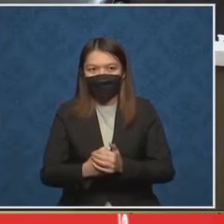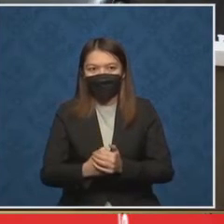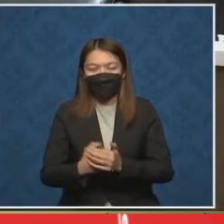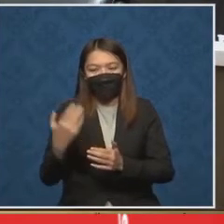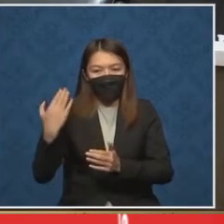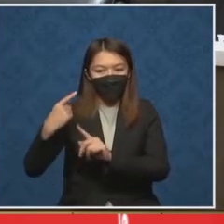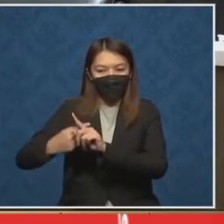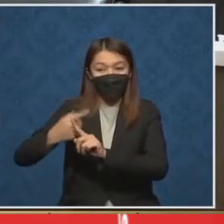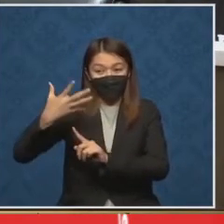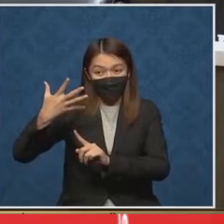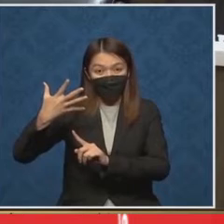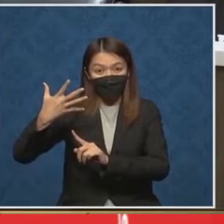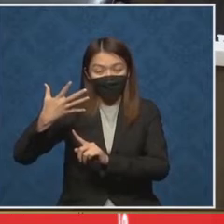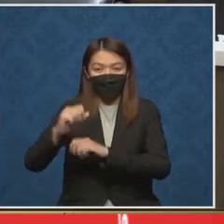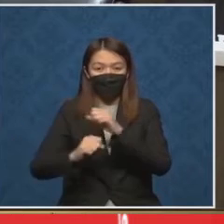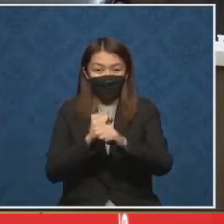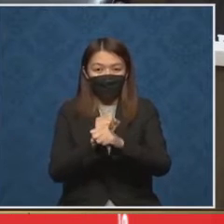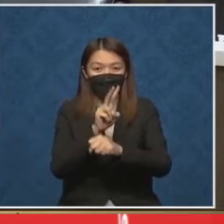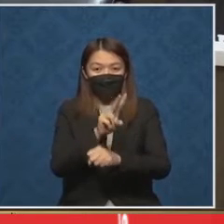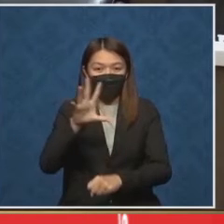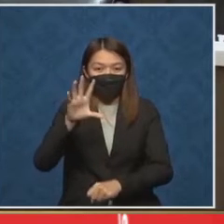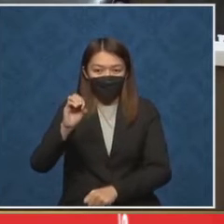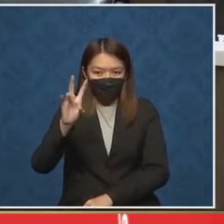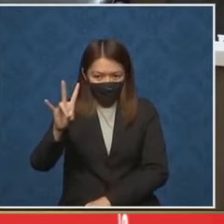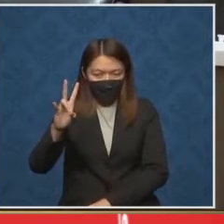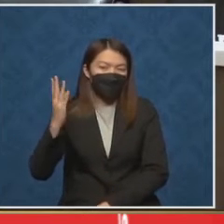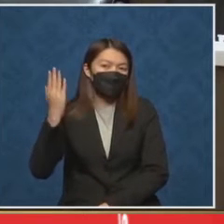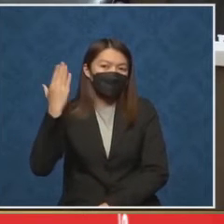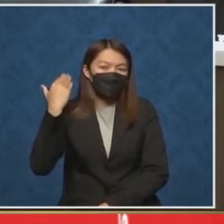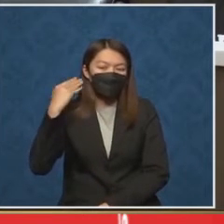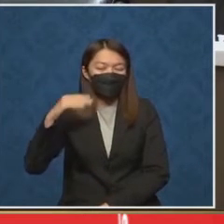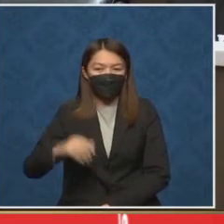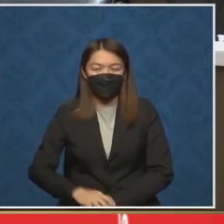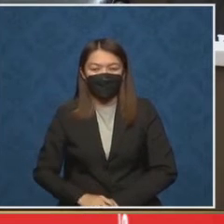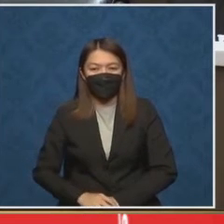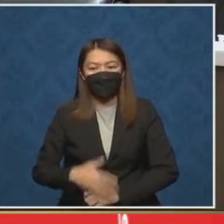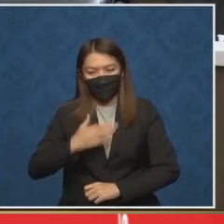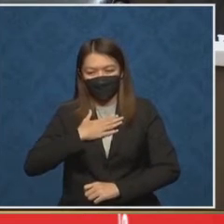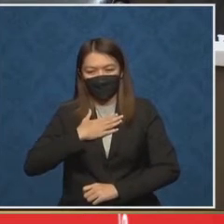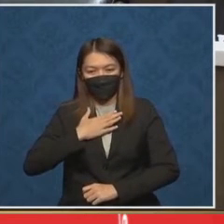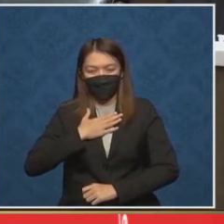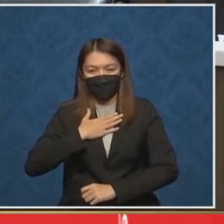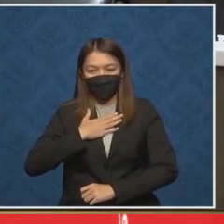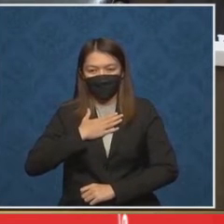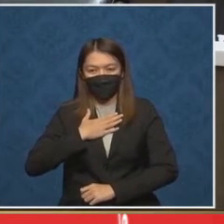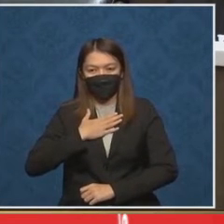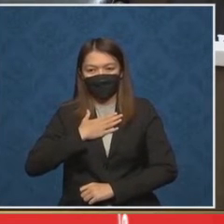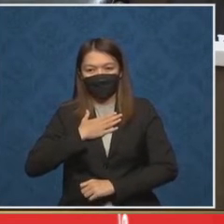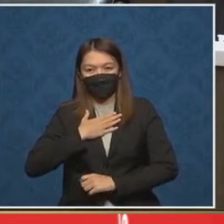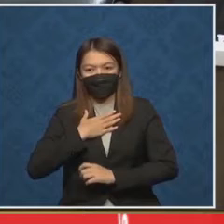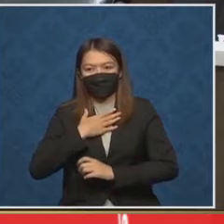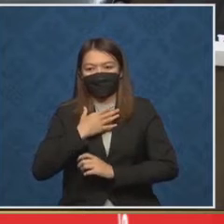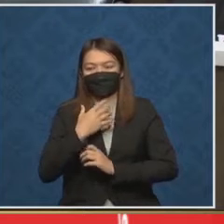เดือนพฤษภาปี57นั้นผมเชื่อว่าในซีของพวกผมเนี่ยโดนกระทำแทบทุกค